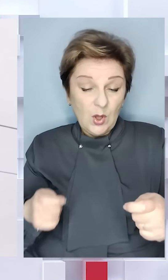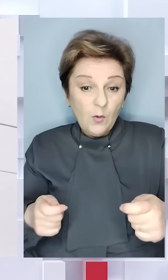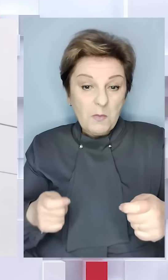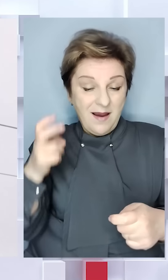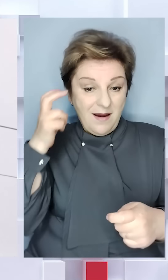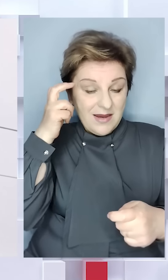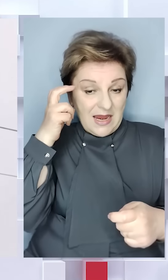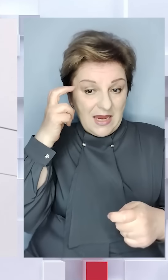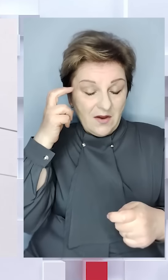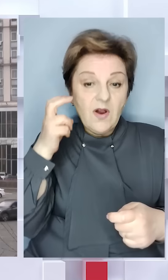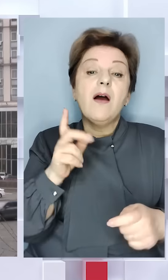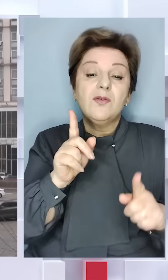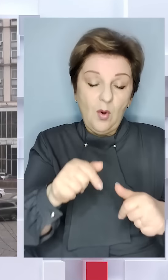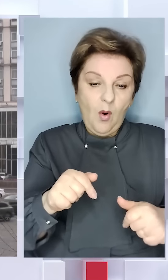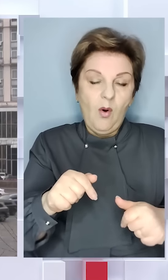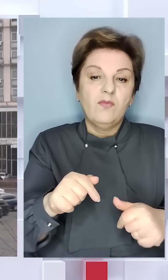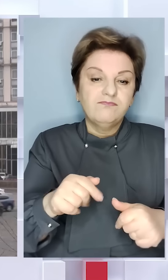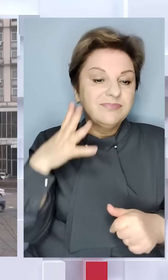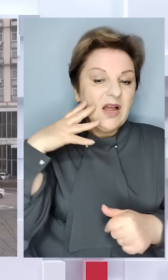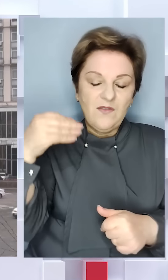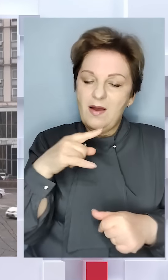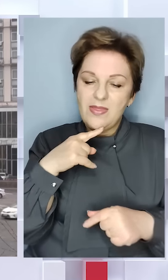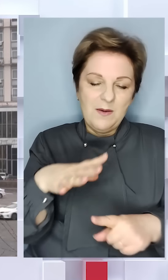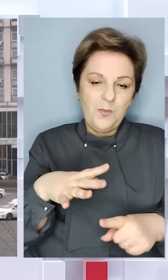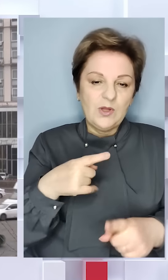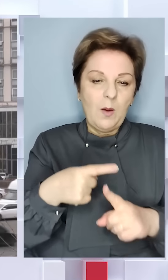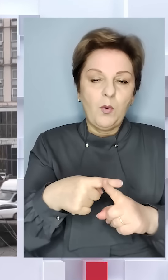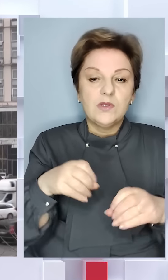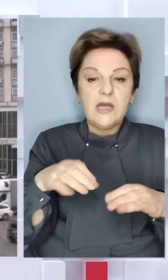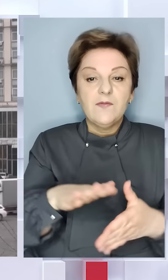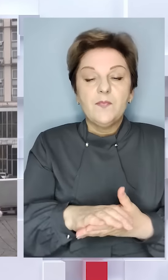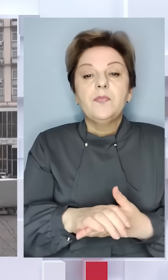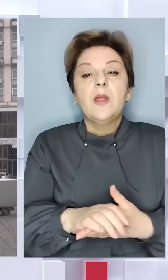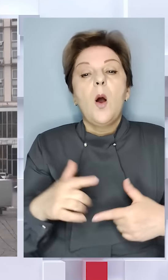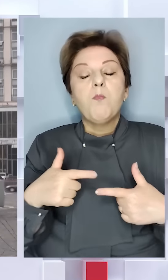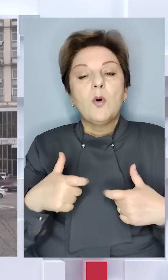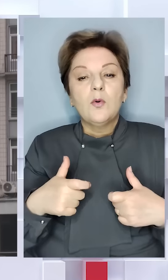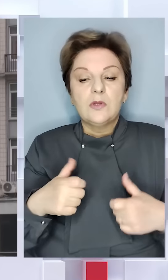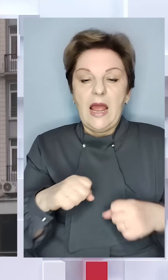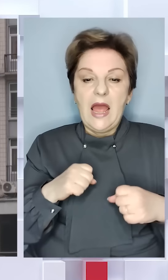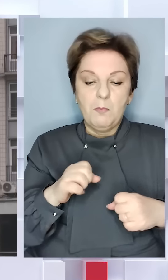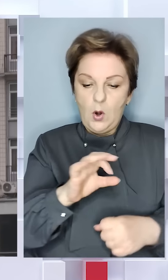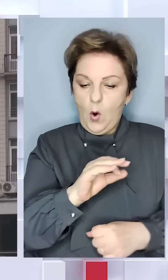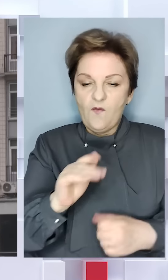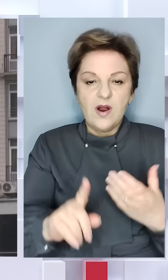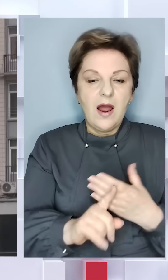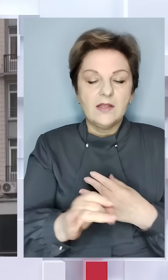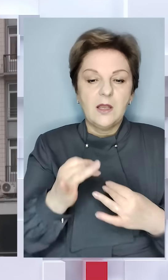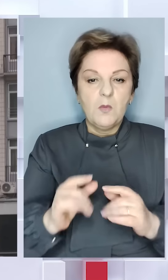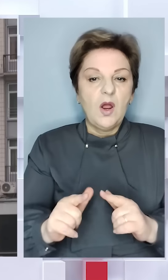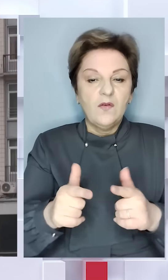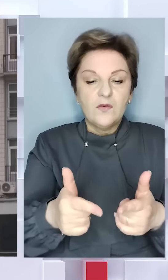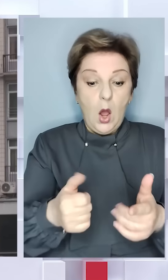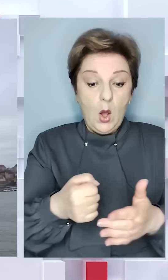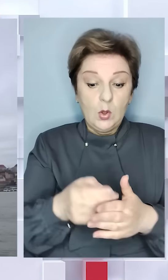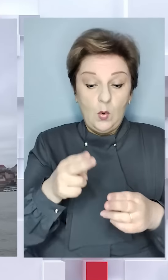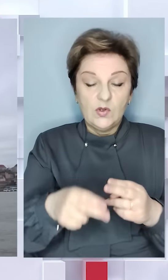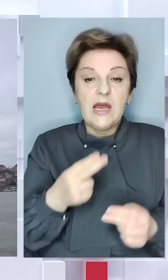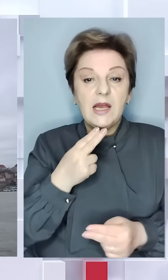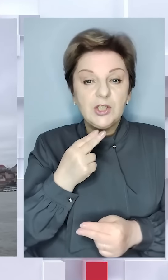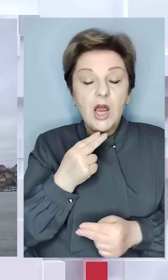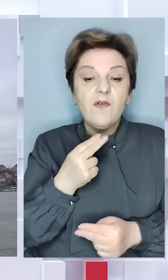з Києвом, то і у Кишиневі не буде позитивного рішення. У Брюсселі прагнуть офіційно розпочати переговори про вступ до кінця